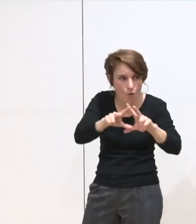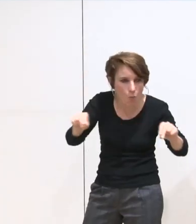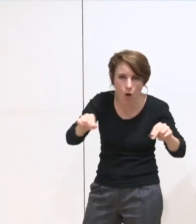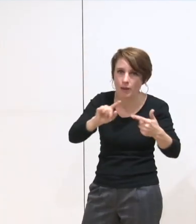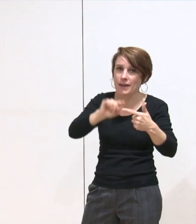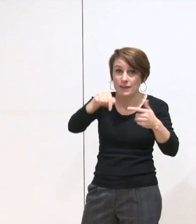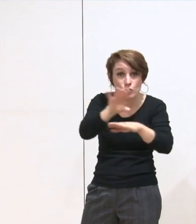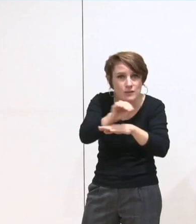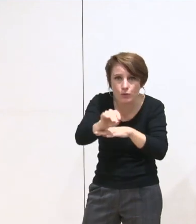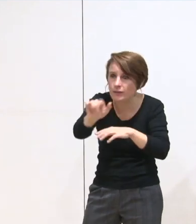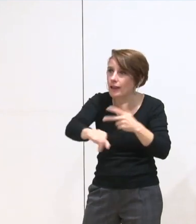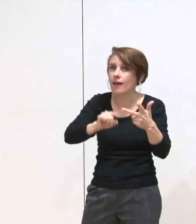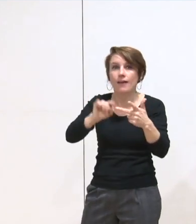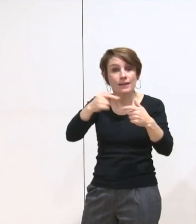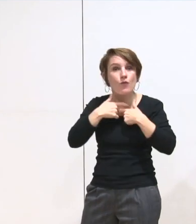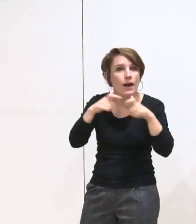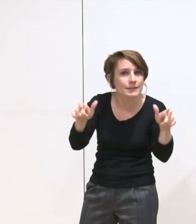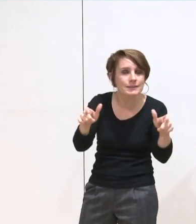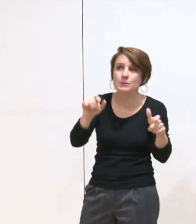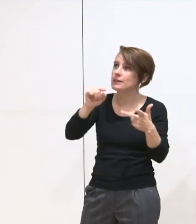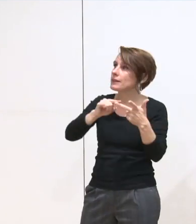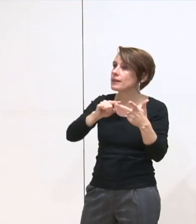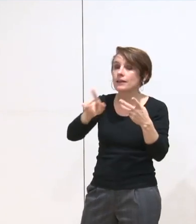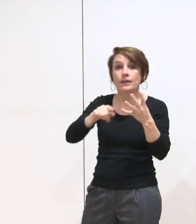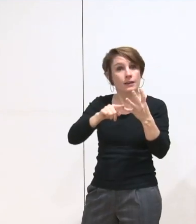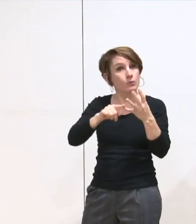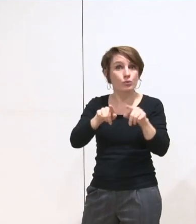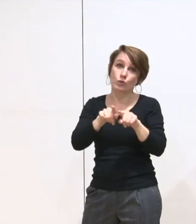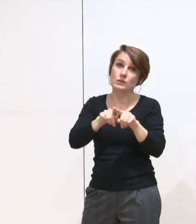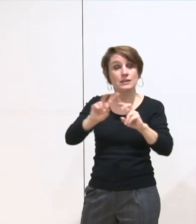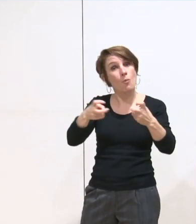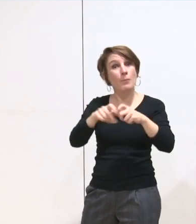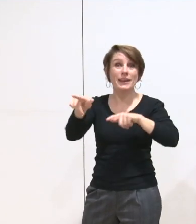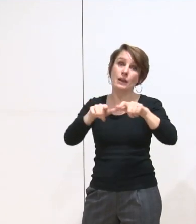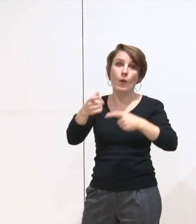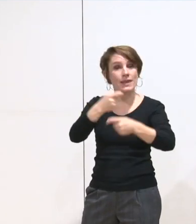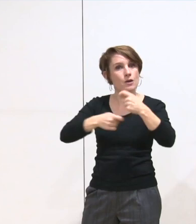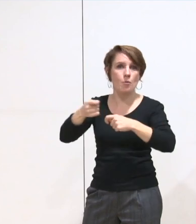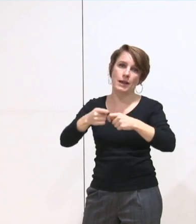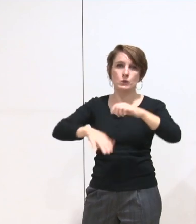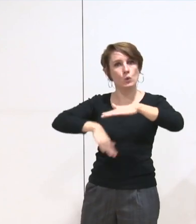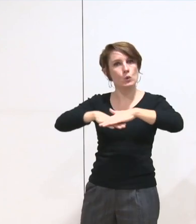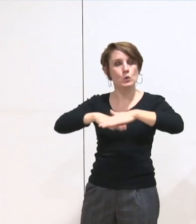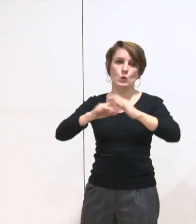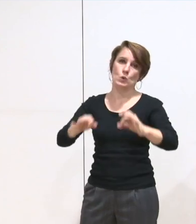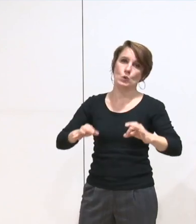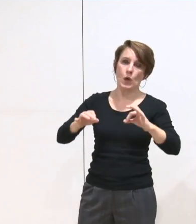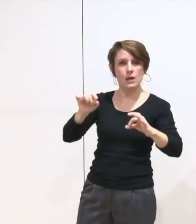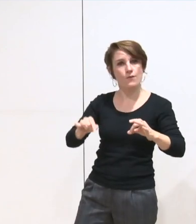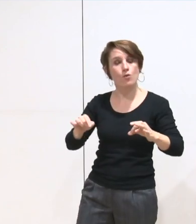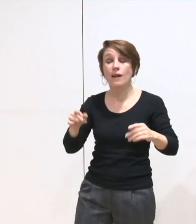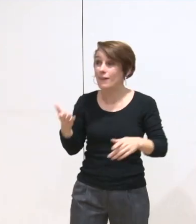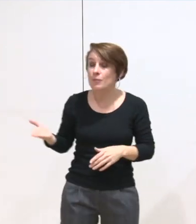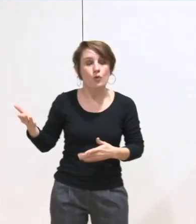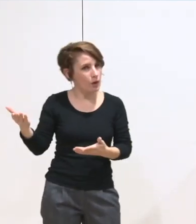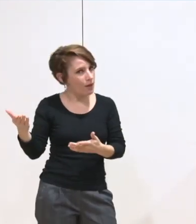des espaces publics, l'accessibilité, mais aussi le prix des loyers commerciaux, vraie question sur notre agglomération. Les commerçants